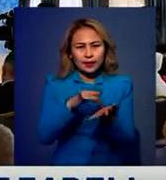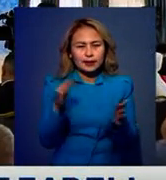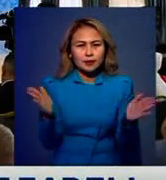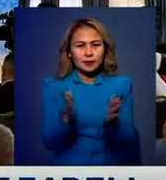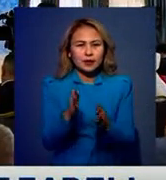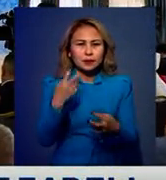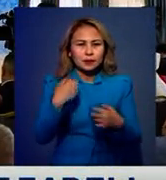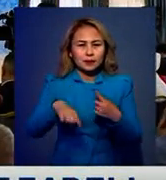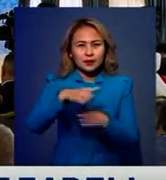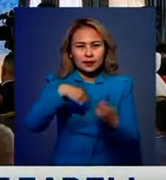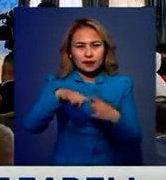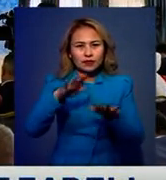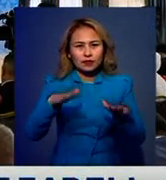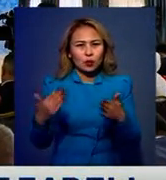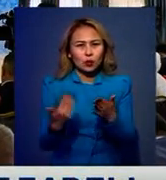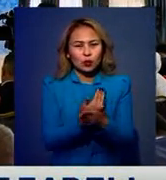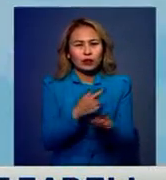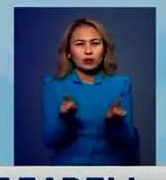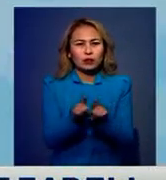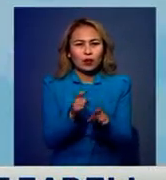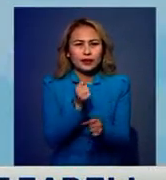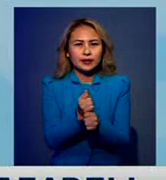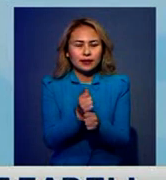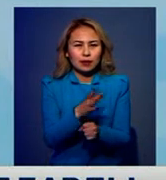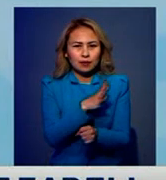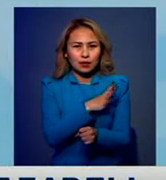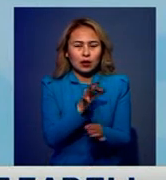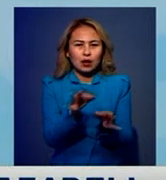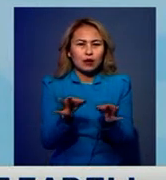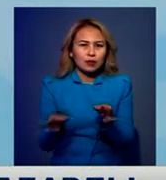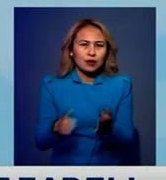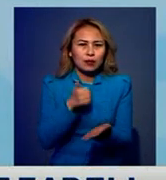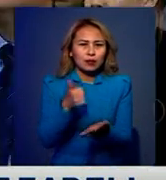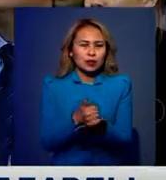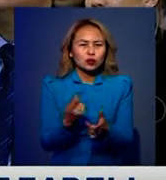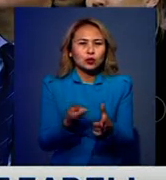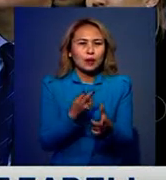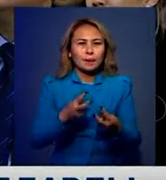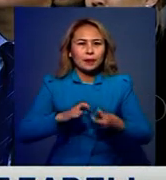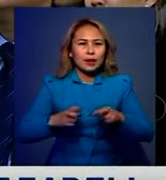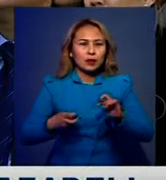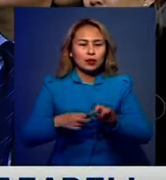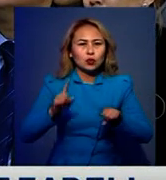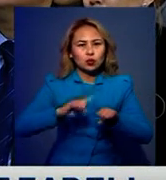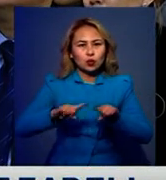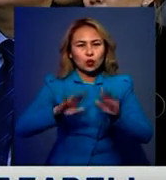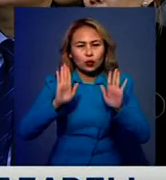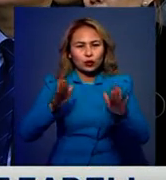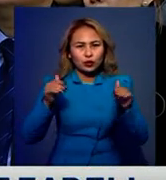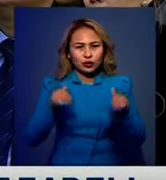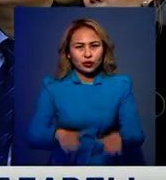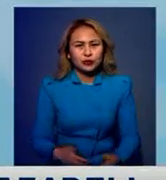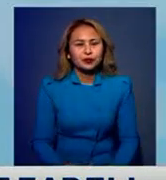бизнестің дамуы, жаңа кәсіпорындар құру сынды іргелі істер сөз болды. Аймақ басшылығы президент атаған проблемалар жуырда шешімін табады